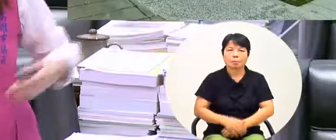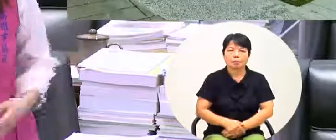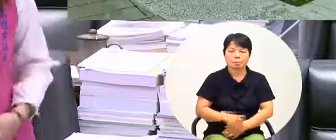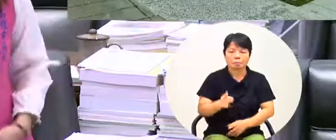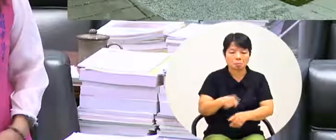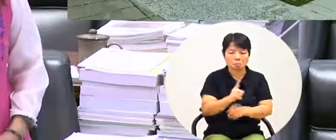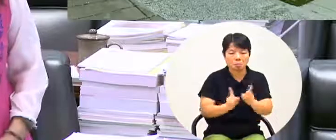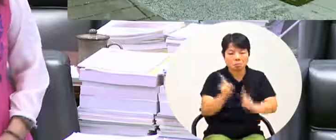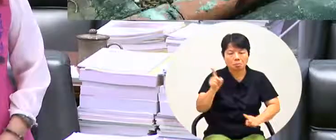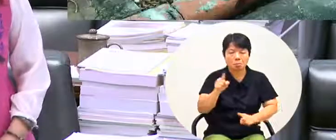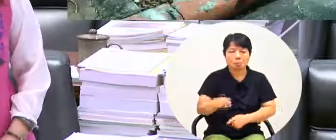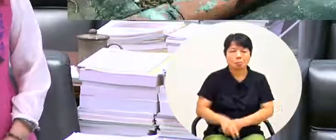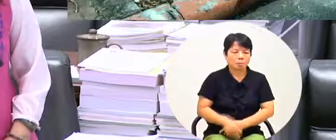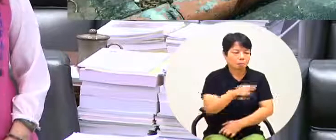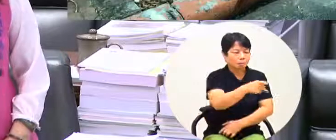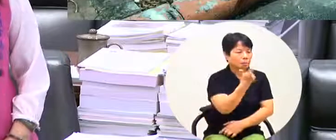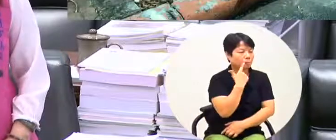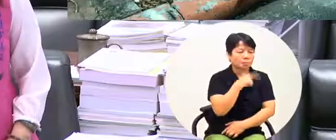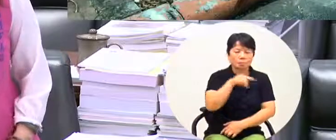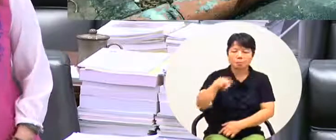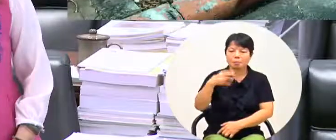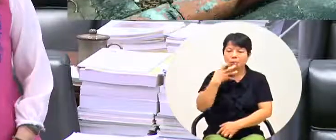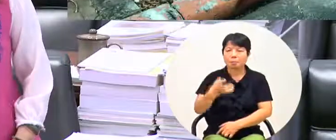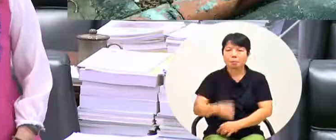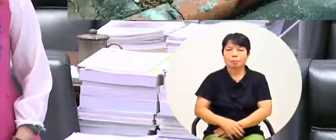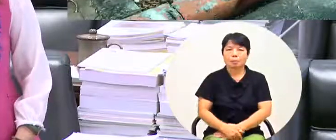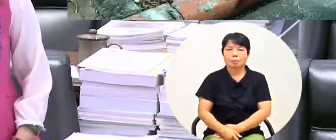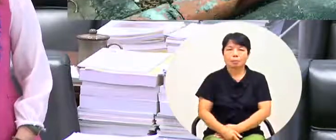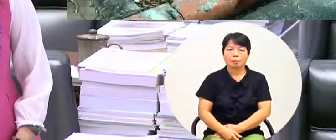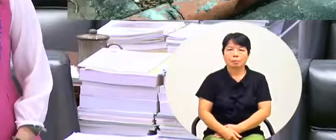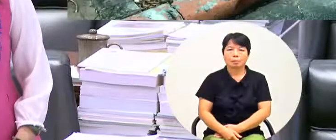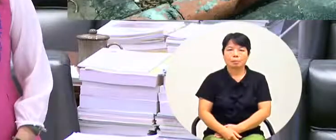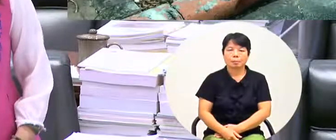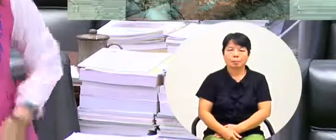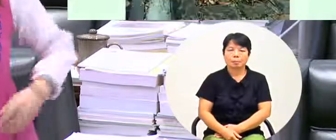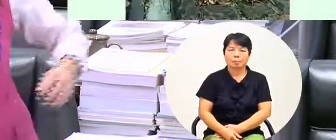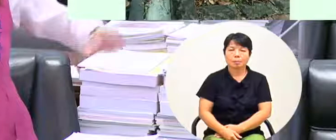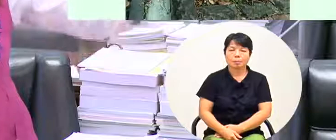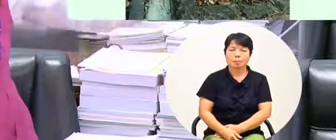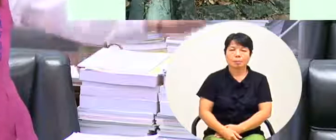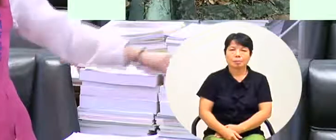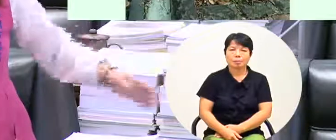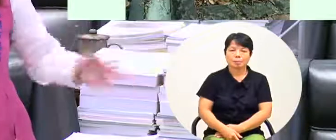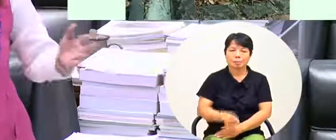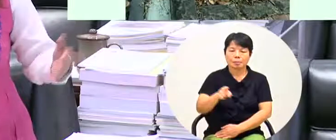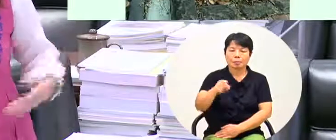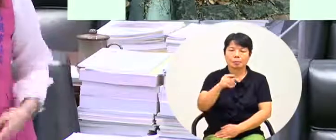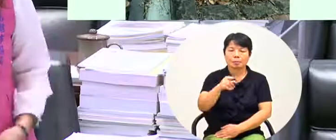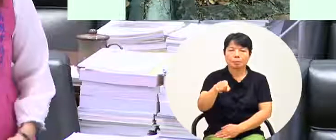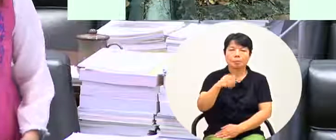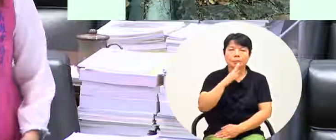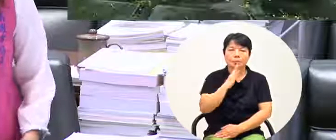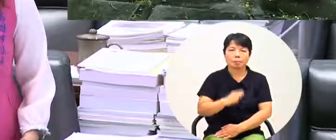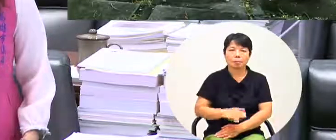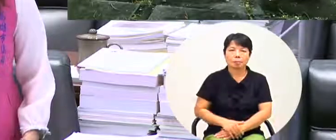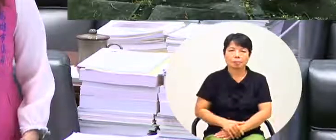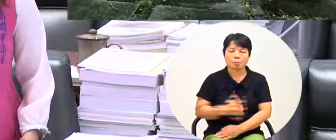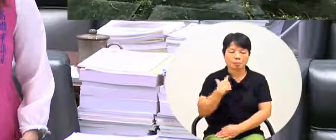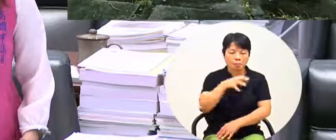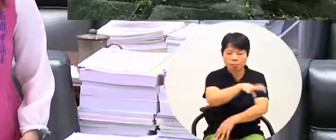那样。好，那我再给市局长看一下，你看这个就是我，其实我随处都可以拍到这些景